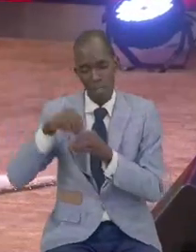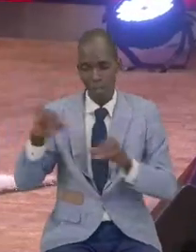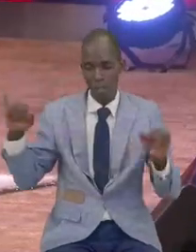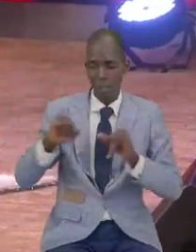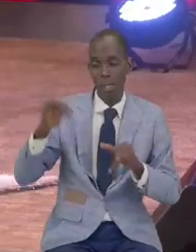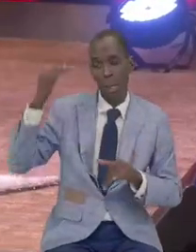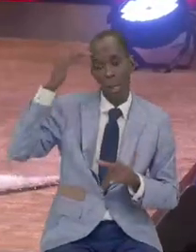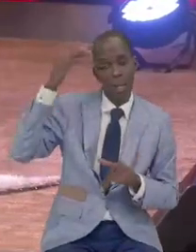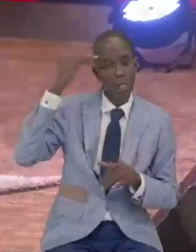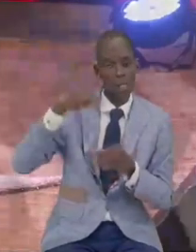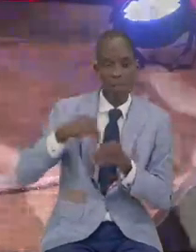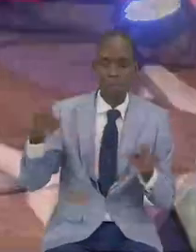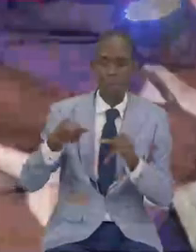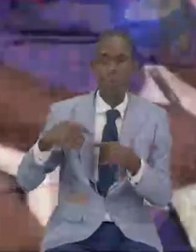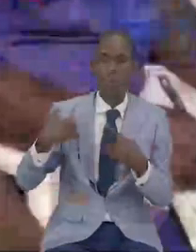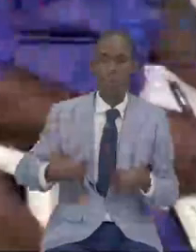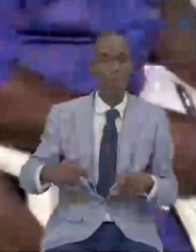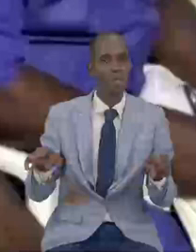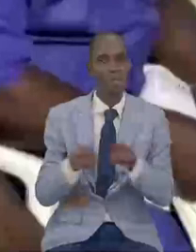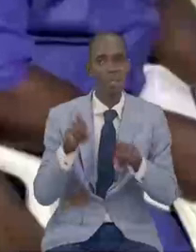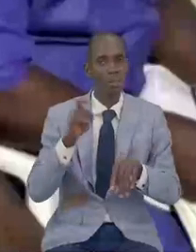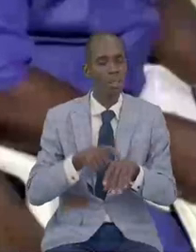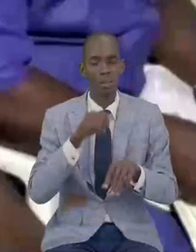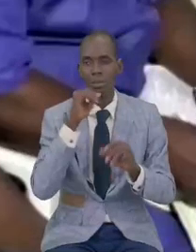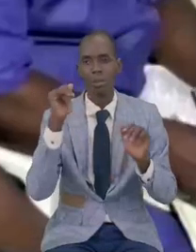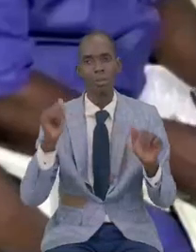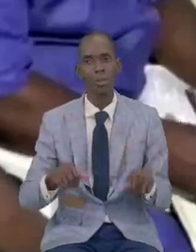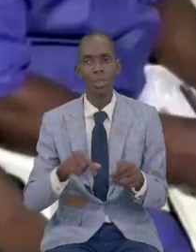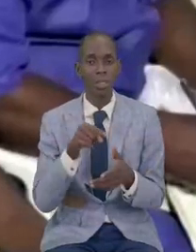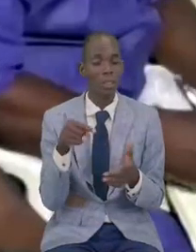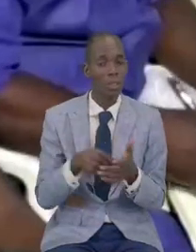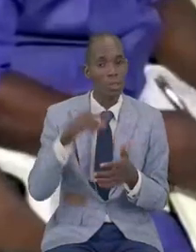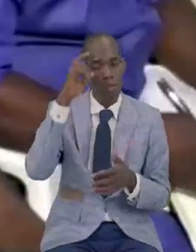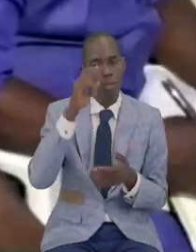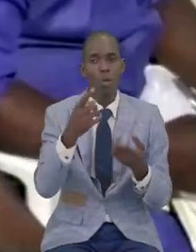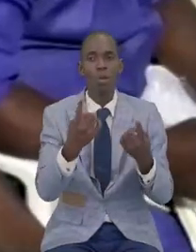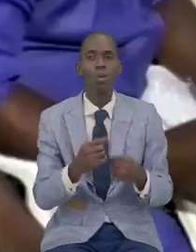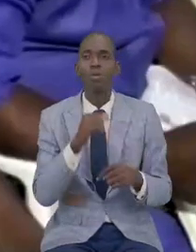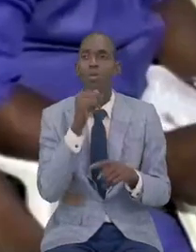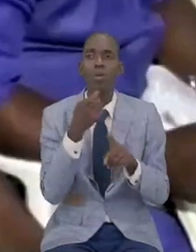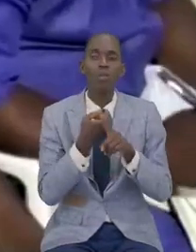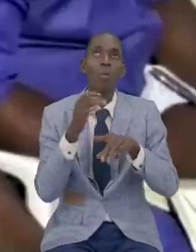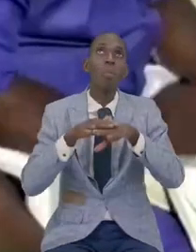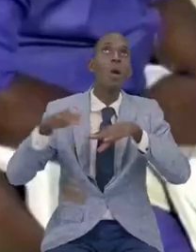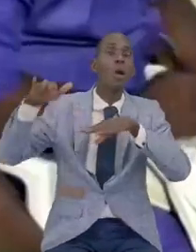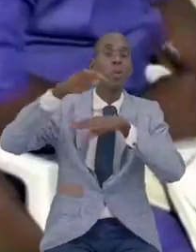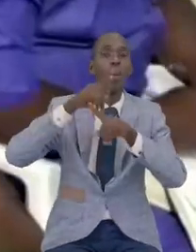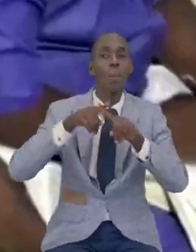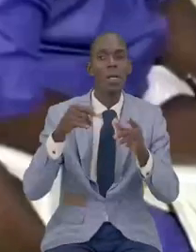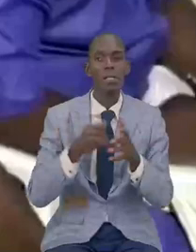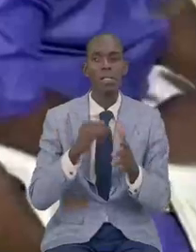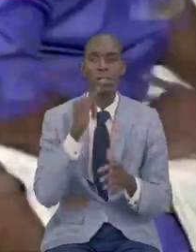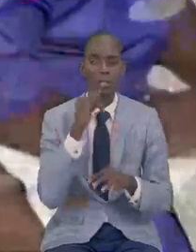la fois. Cette sagesse n'est point celle qui vient d'en haut, mais elle est terrestre,